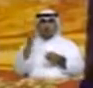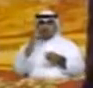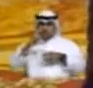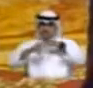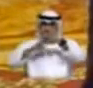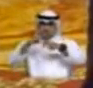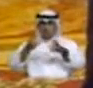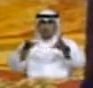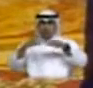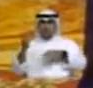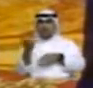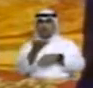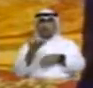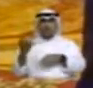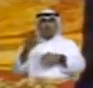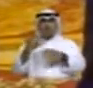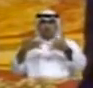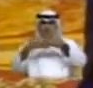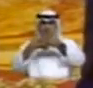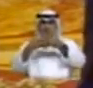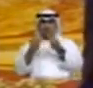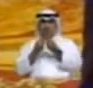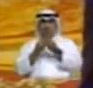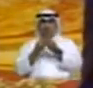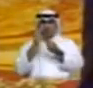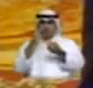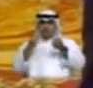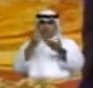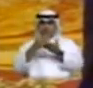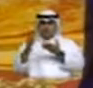وزيادة الاستثمارات المشتركة ولتذليل العوائق